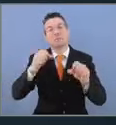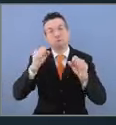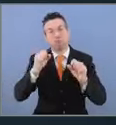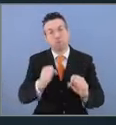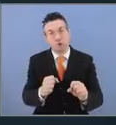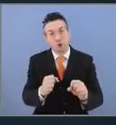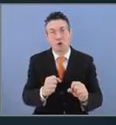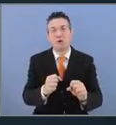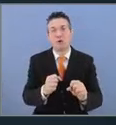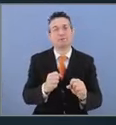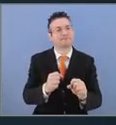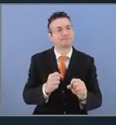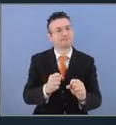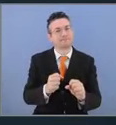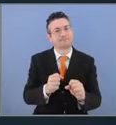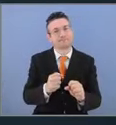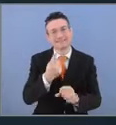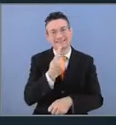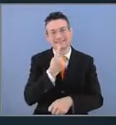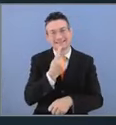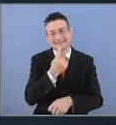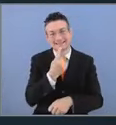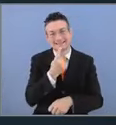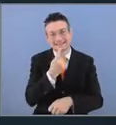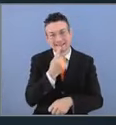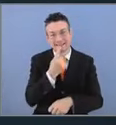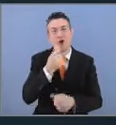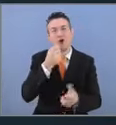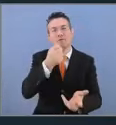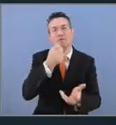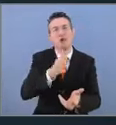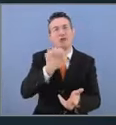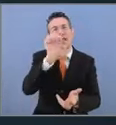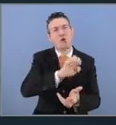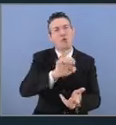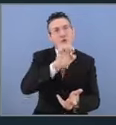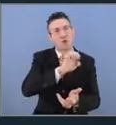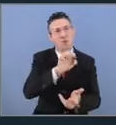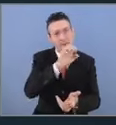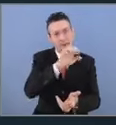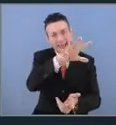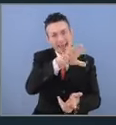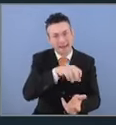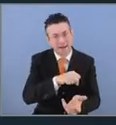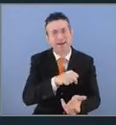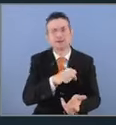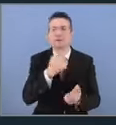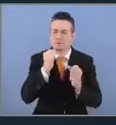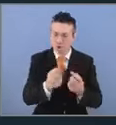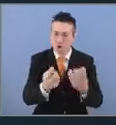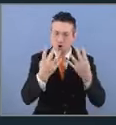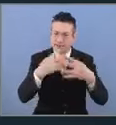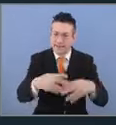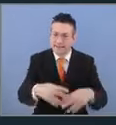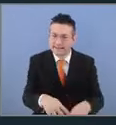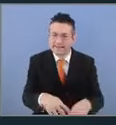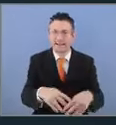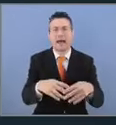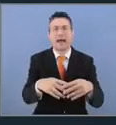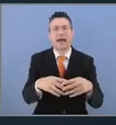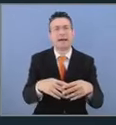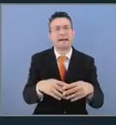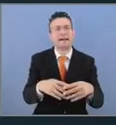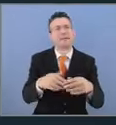a coloro che usufruiscono dei fondi europei di organizzarsi e quindi di partecipare il più possibile